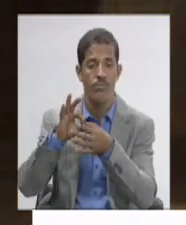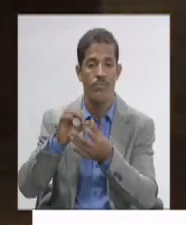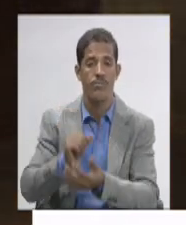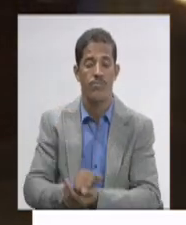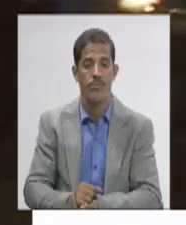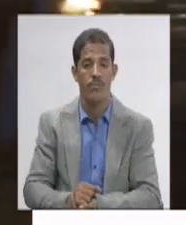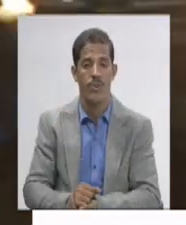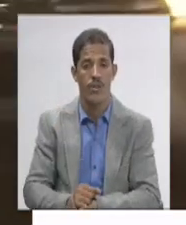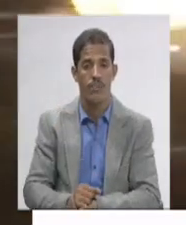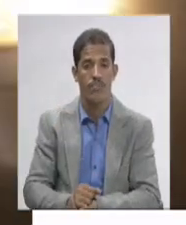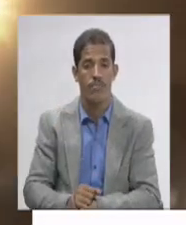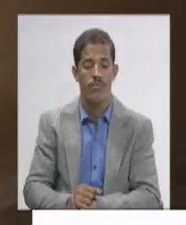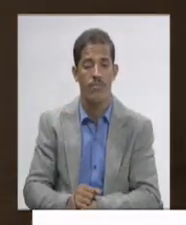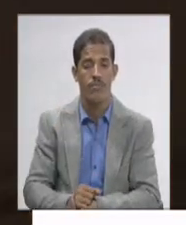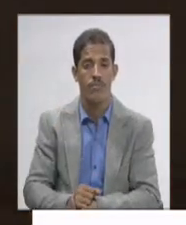انحاء